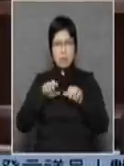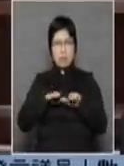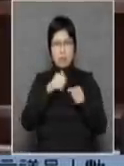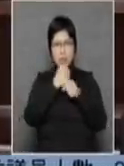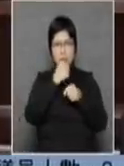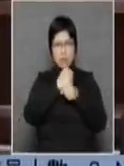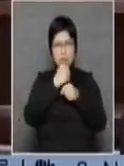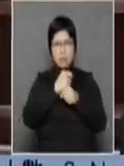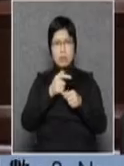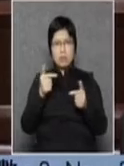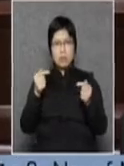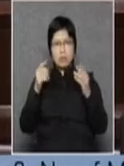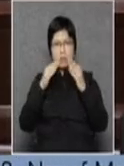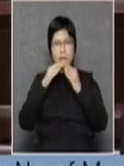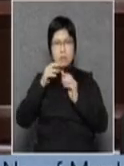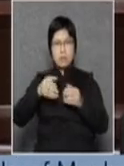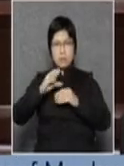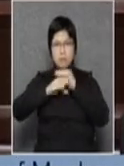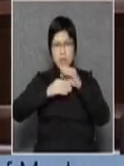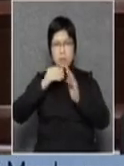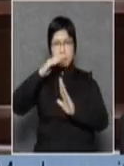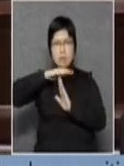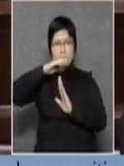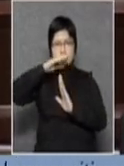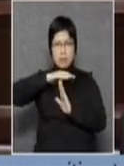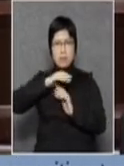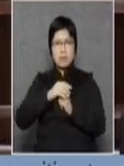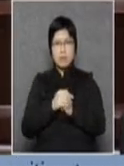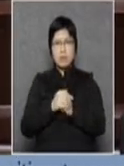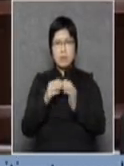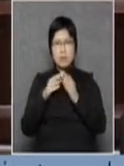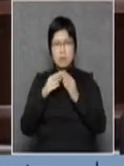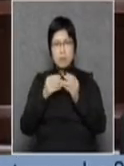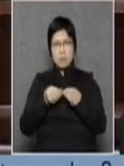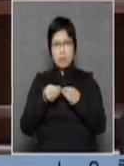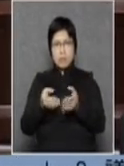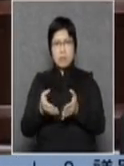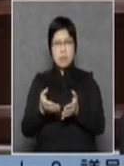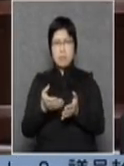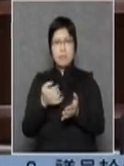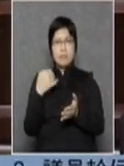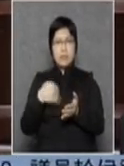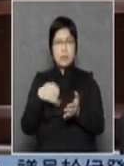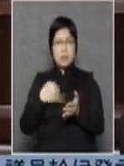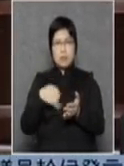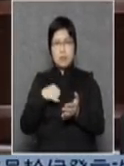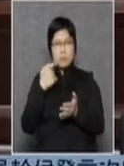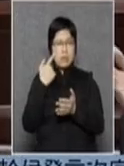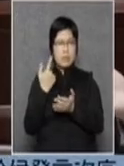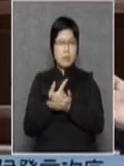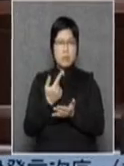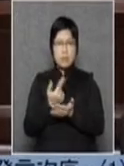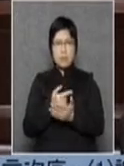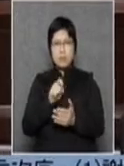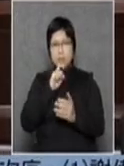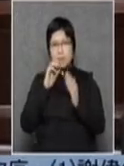停建居屋啦，咁令到累積房屋供應嚴重不足，咁有家庭